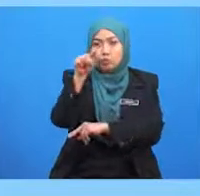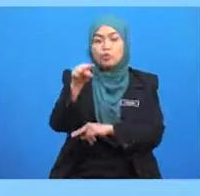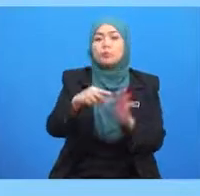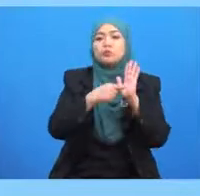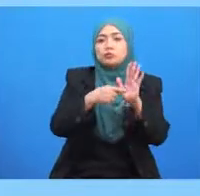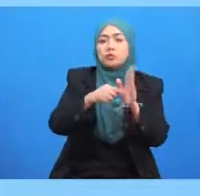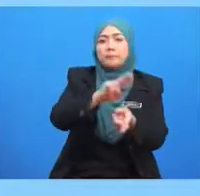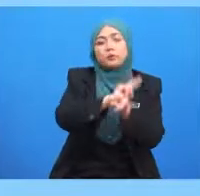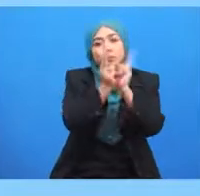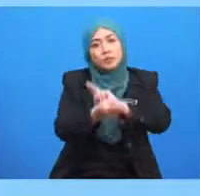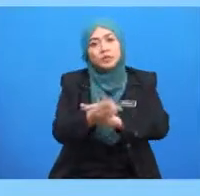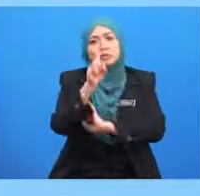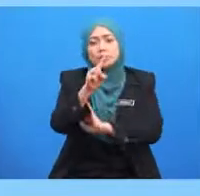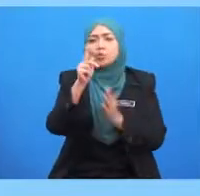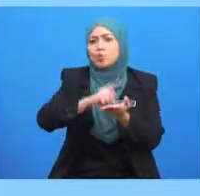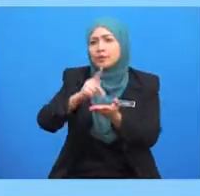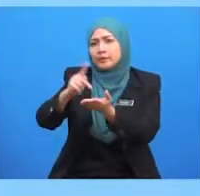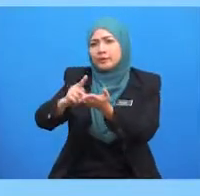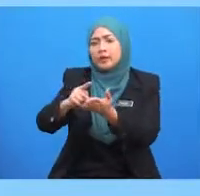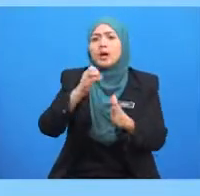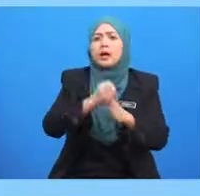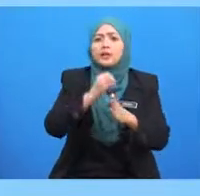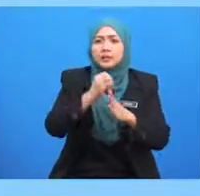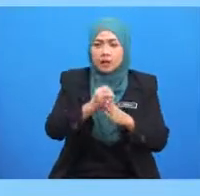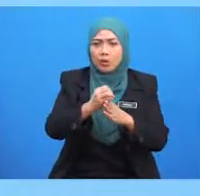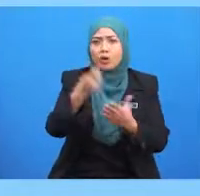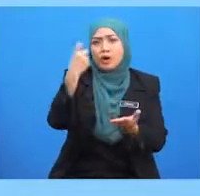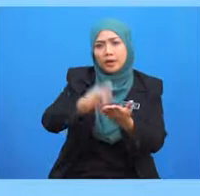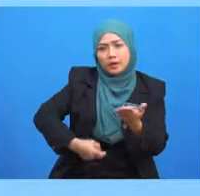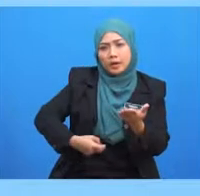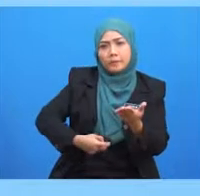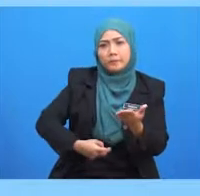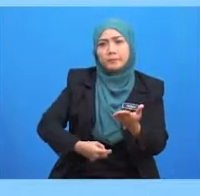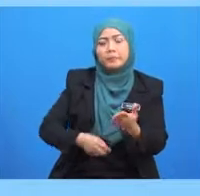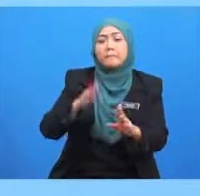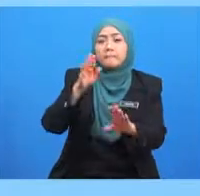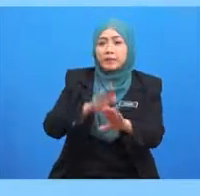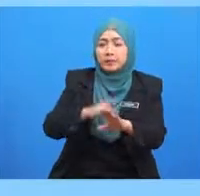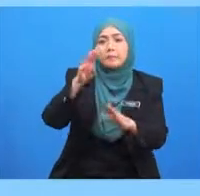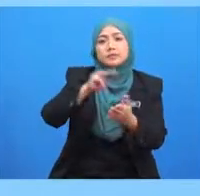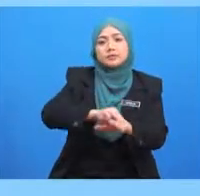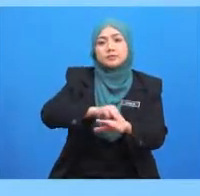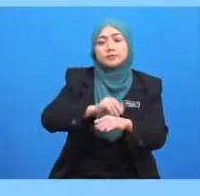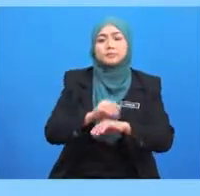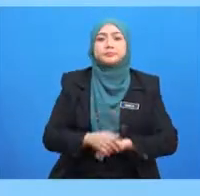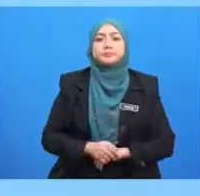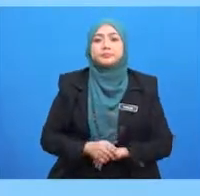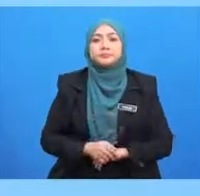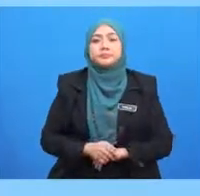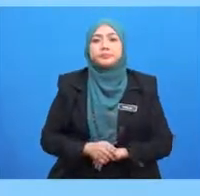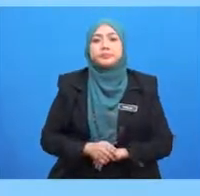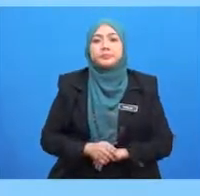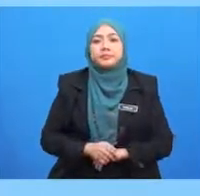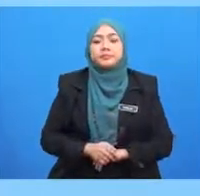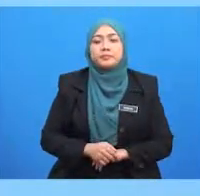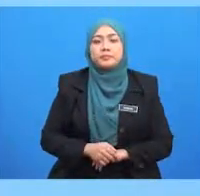perubahan suatu vanity atau harga terhadap masa seterusnya chegou